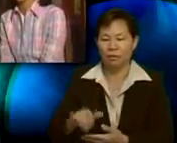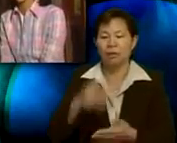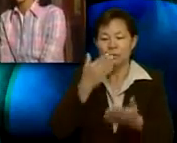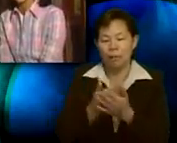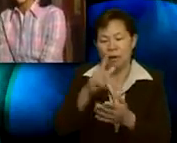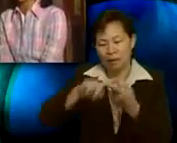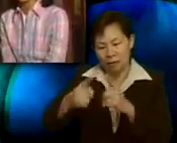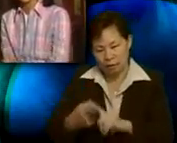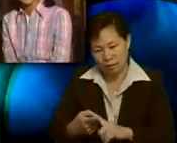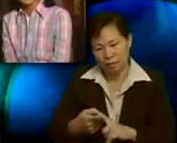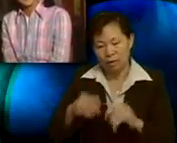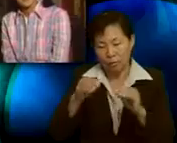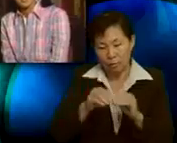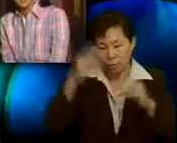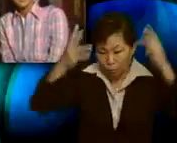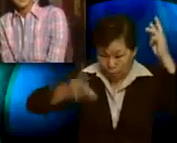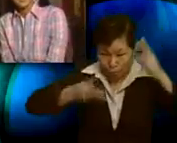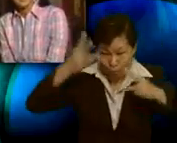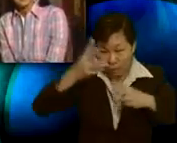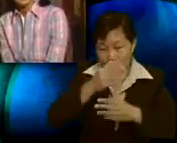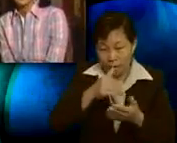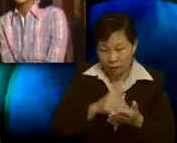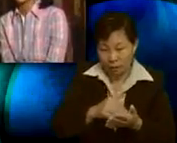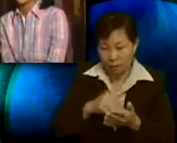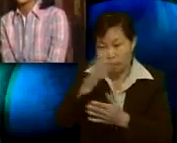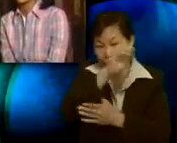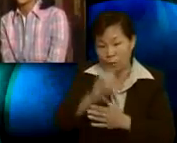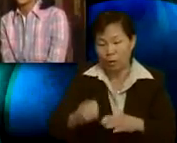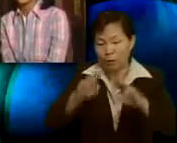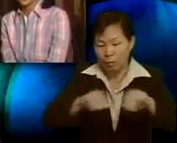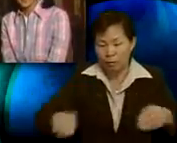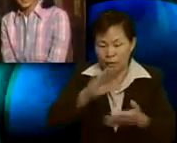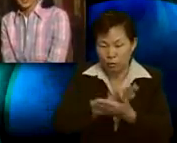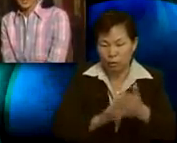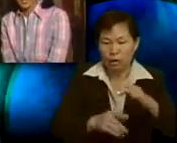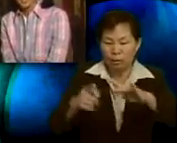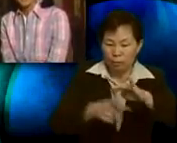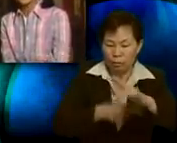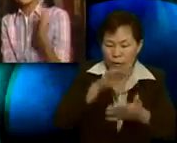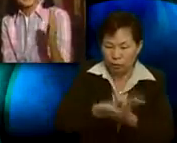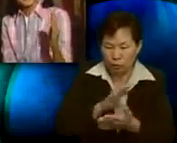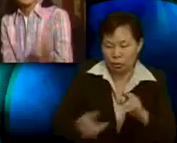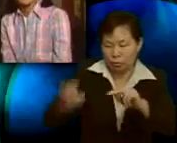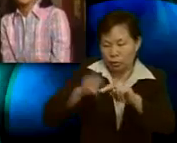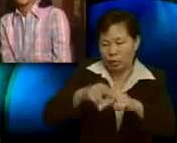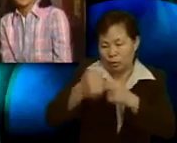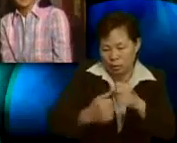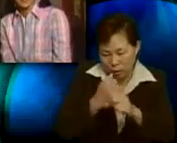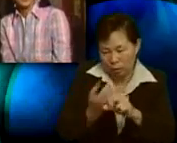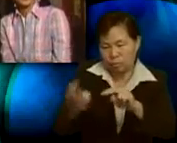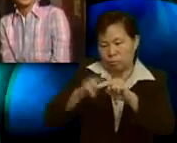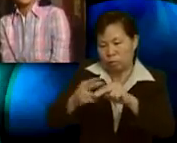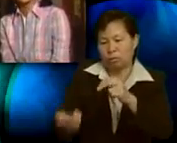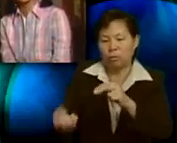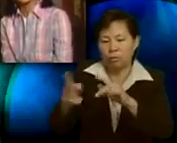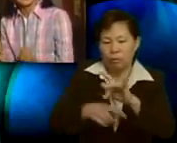Baiklah kawan-kawan, apa yang lebih membimbangkan lagi ialah peratus pelajar sekolah yang ponteng sekolah meningkat dari tahun demi